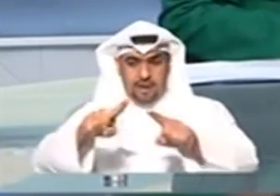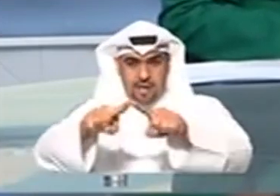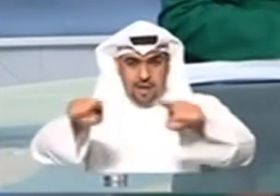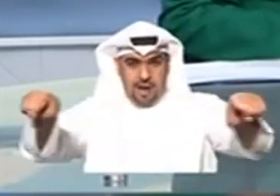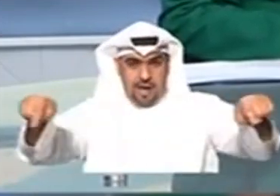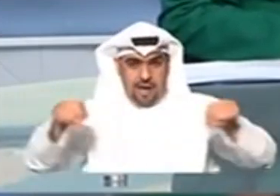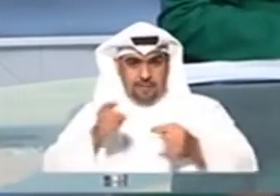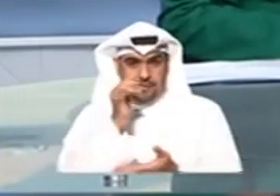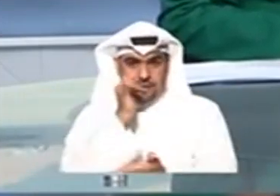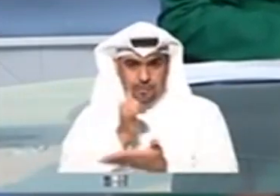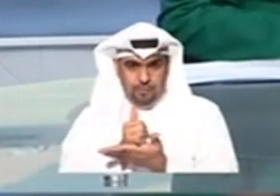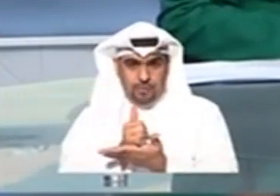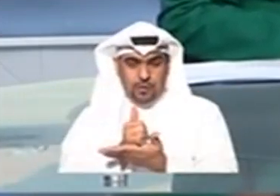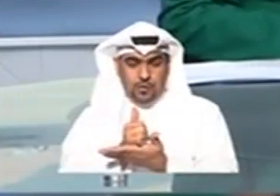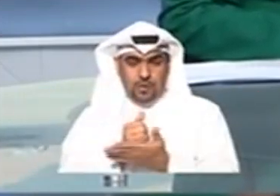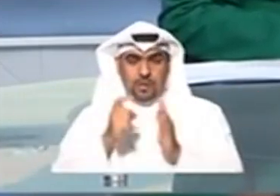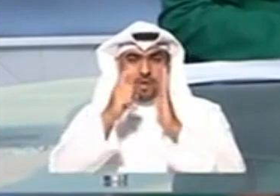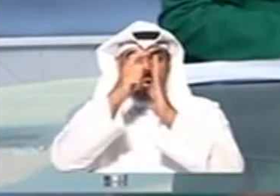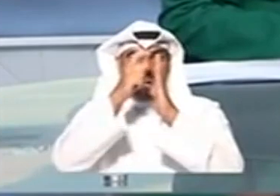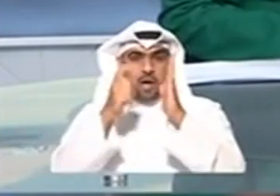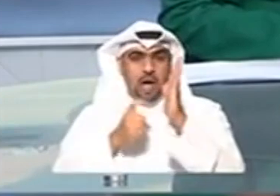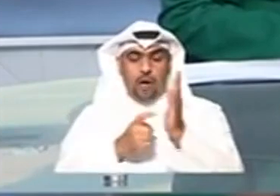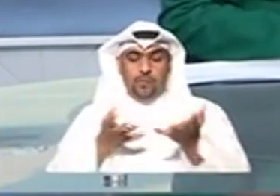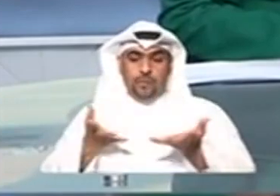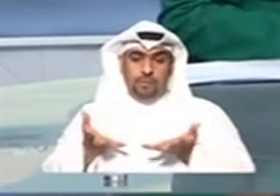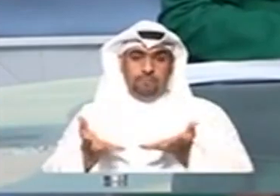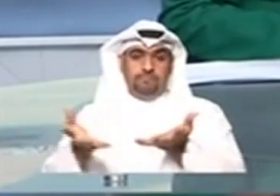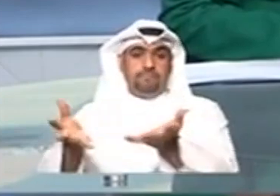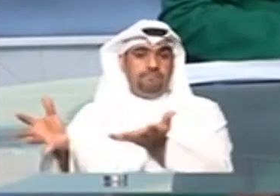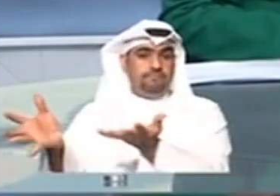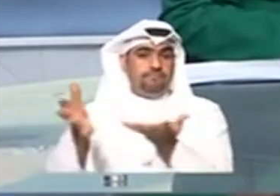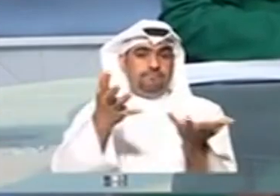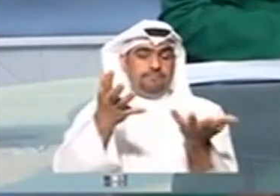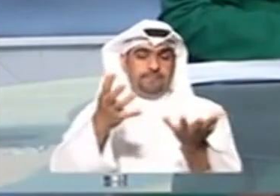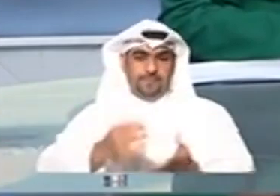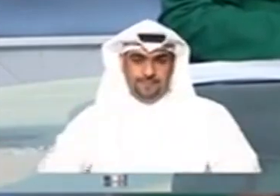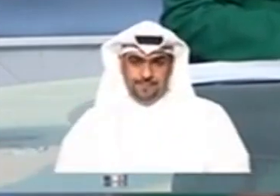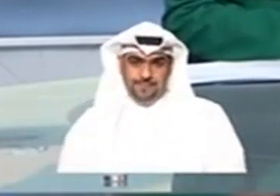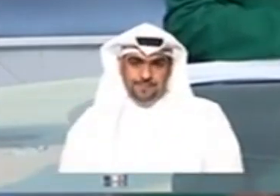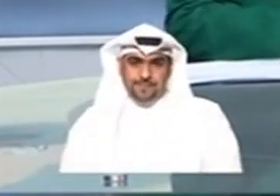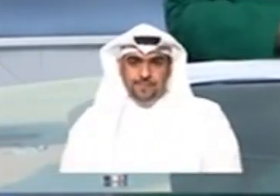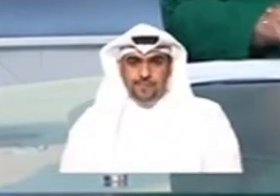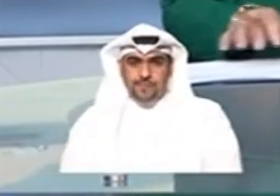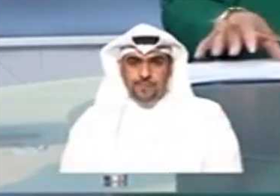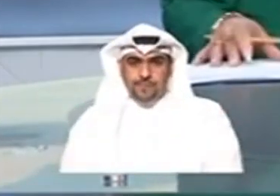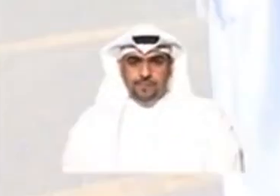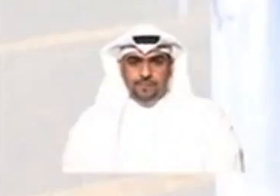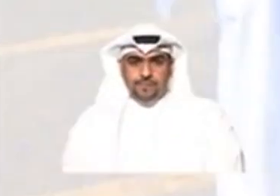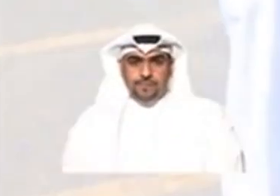وإزالتها بقوة القانون إذا لم تتم الاستجابة من قبلهم.